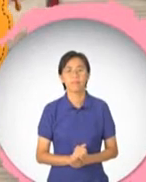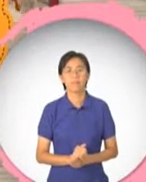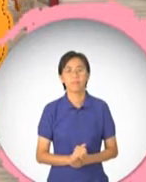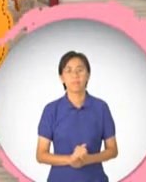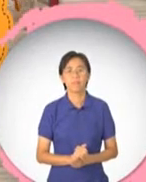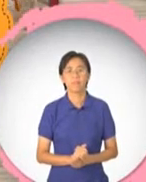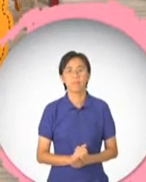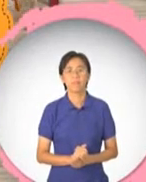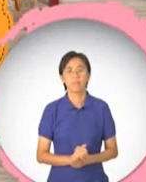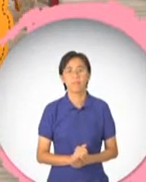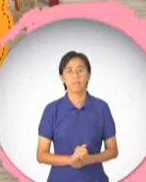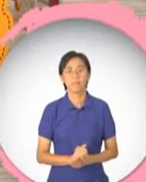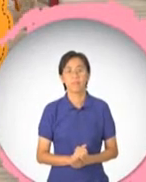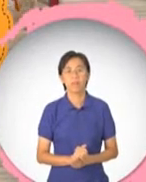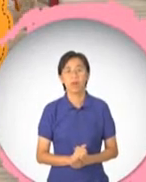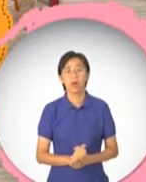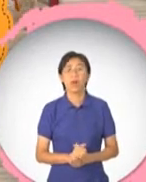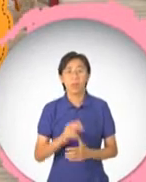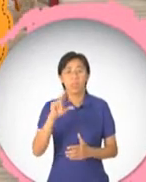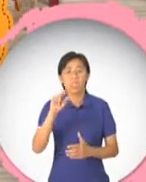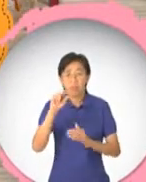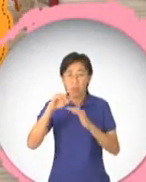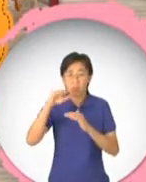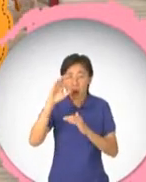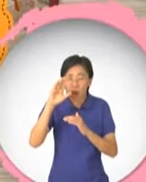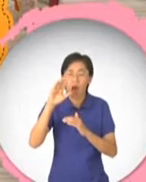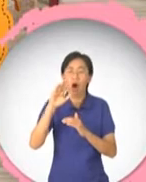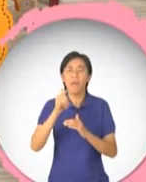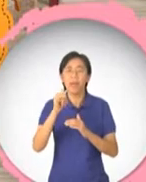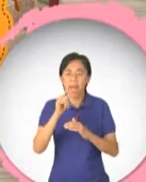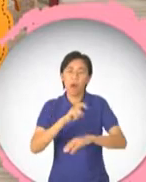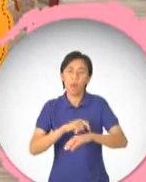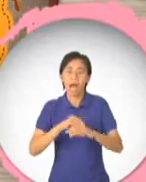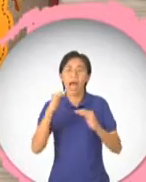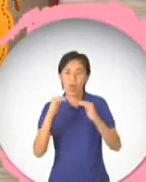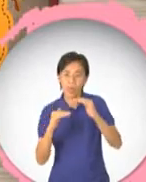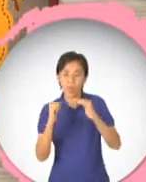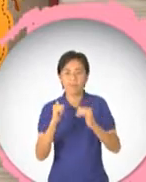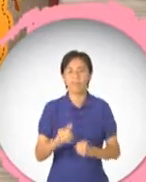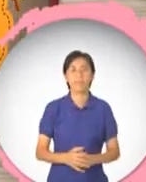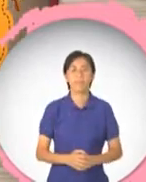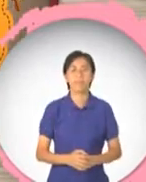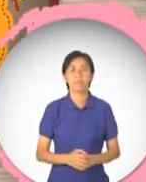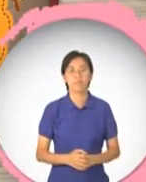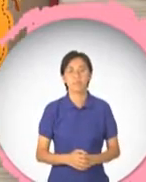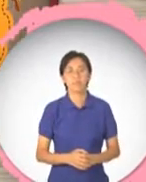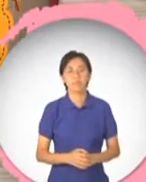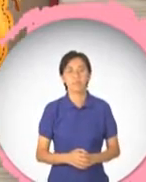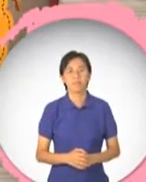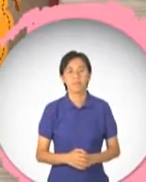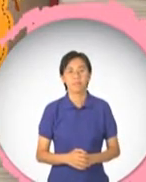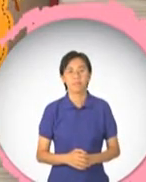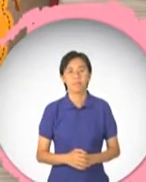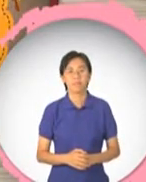งกว่านั้นอาจจะลดระยะเวลาลงนะคะ ะคะ สูตรนี้เราไม่ได้ใช้สารเสริม